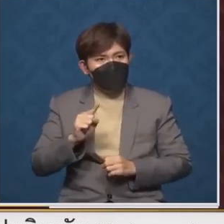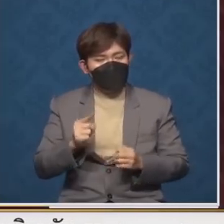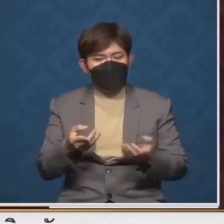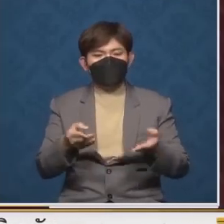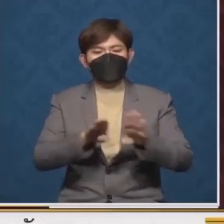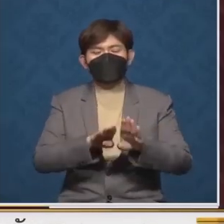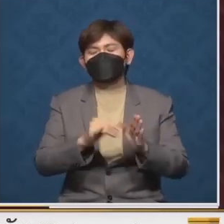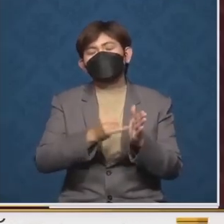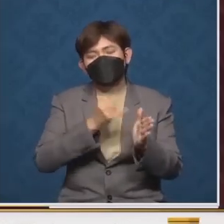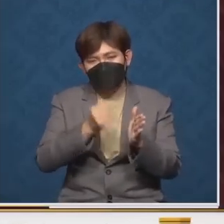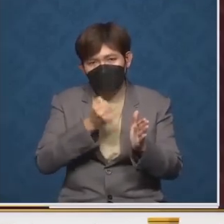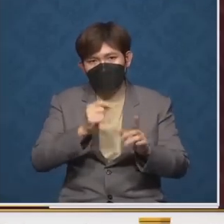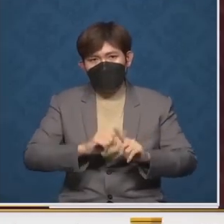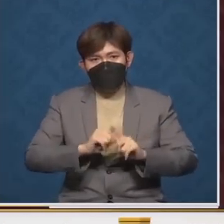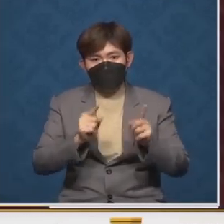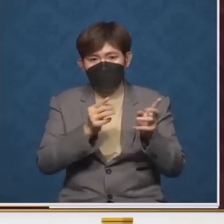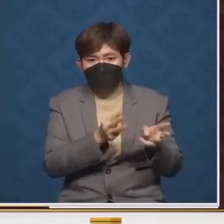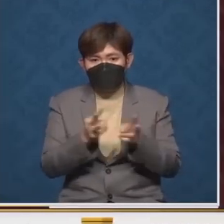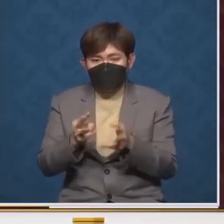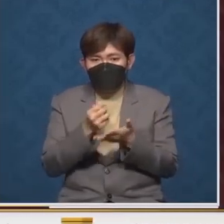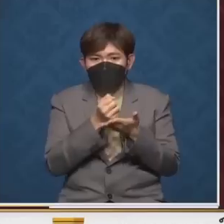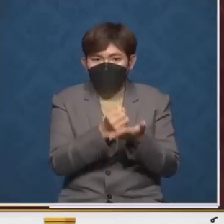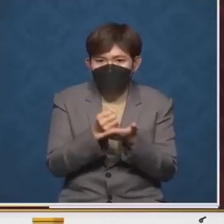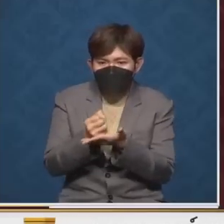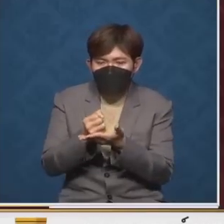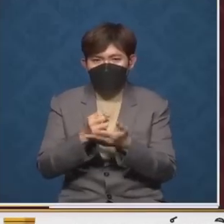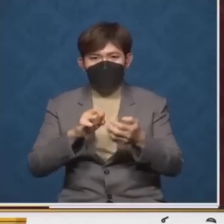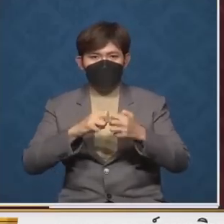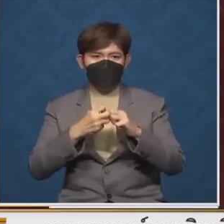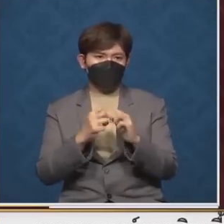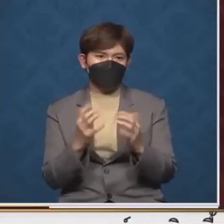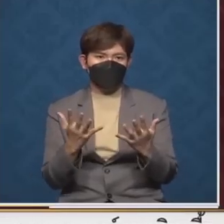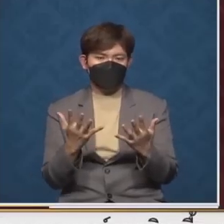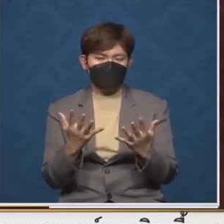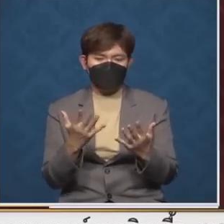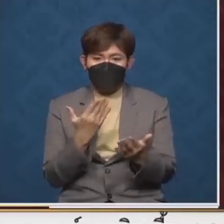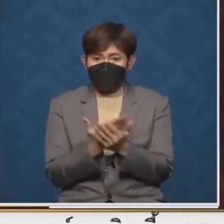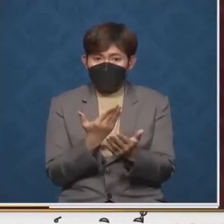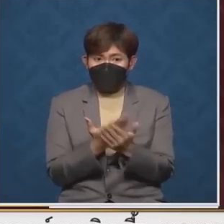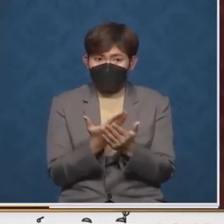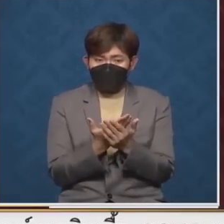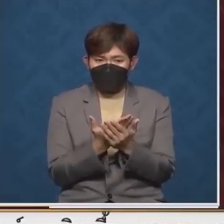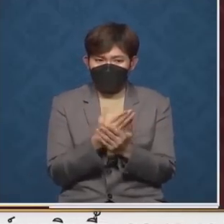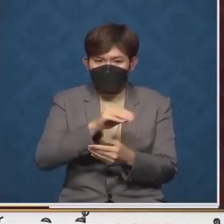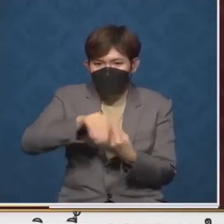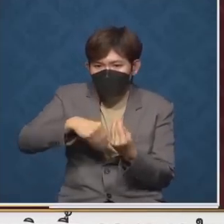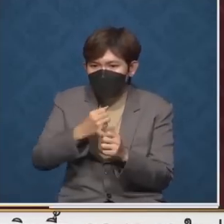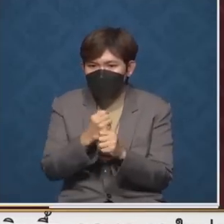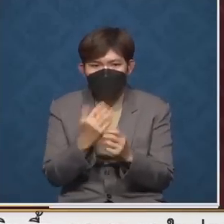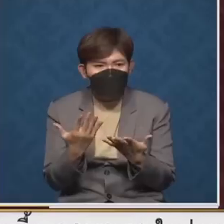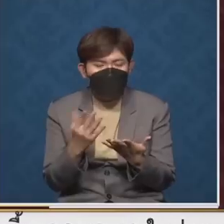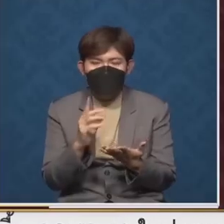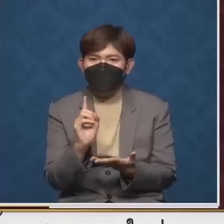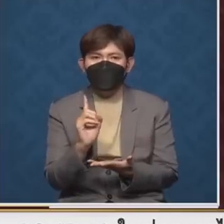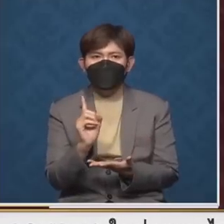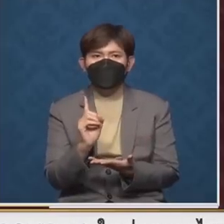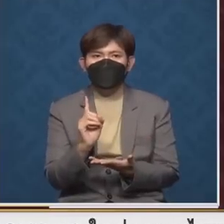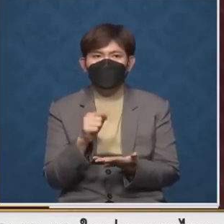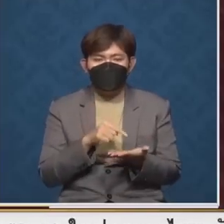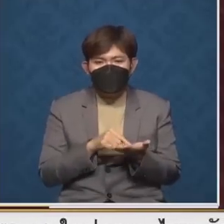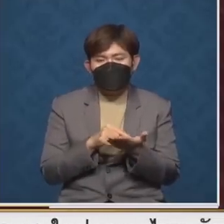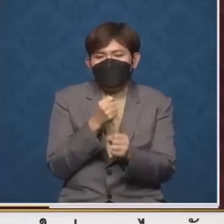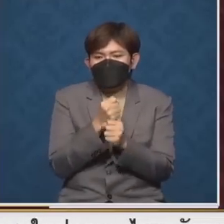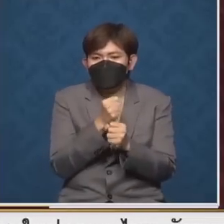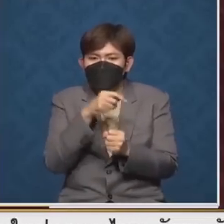ดง่ายแต่ว่าท่านไม่มีมารการยียวยา และลองรบที่ชดเจนเงินที่เอาไปกไมรไปทำอะไรหมด ต้ไปยื่น application